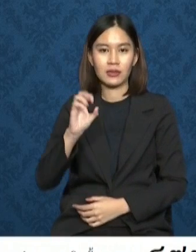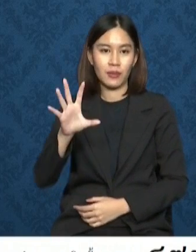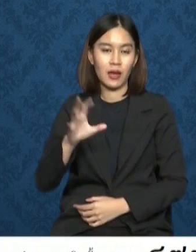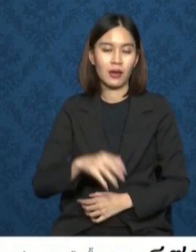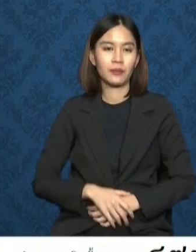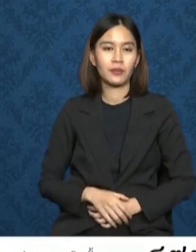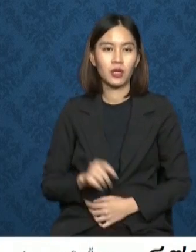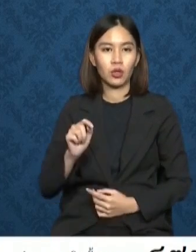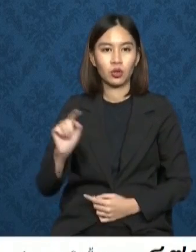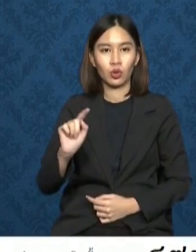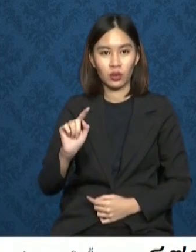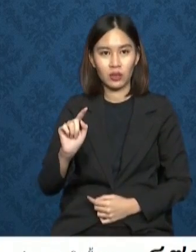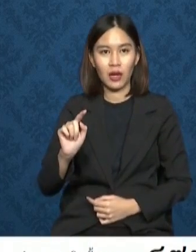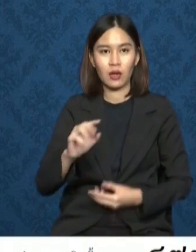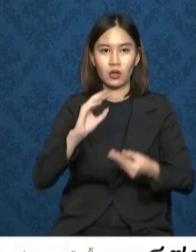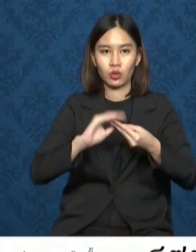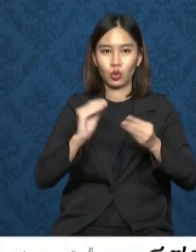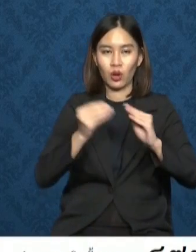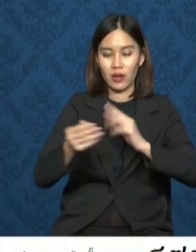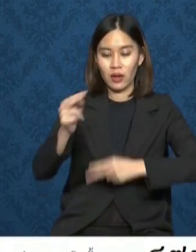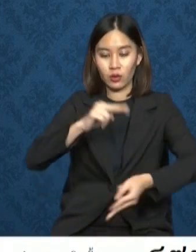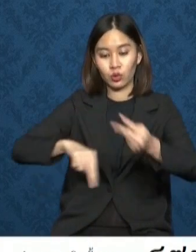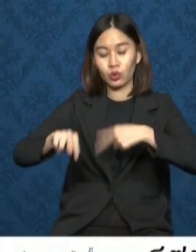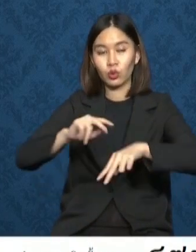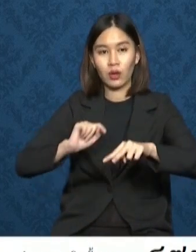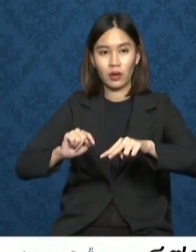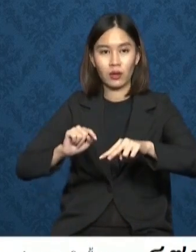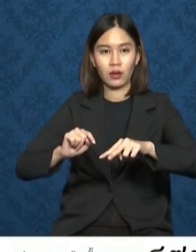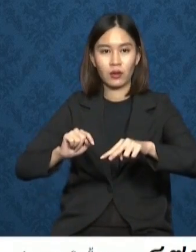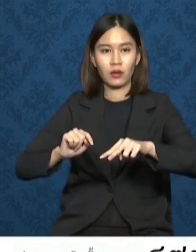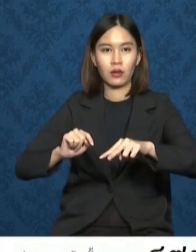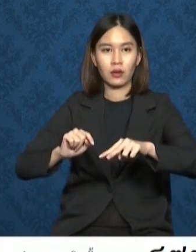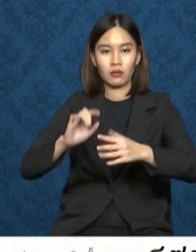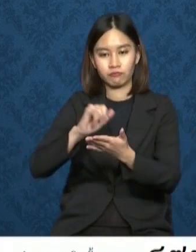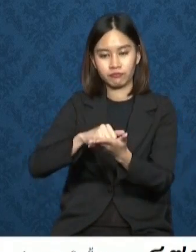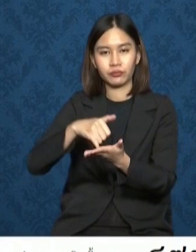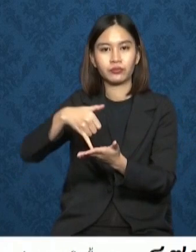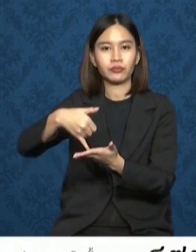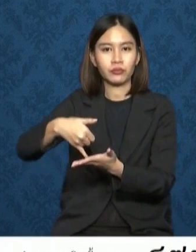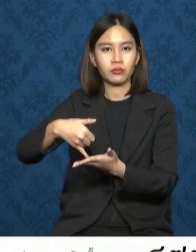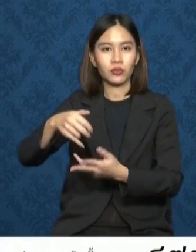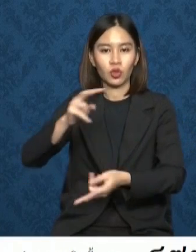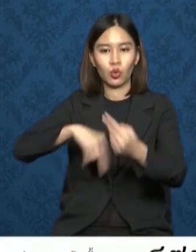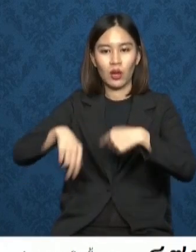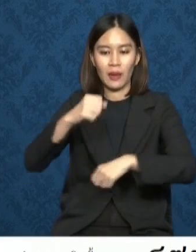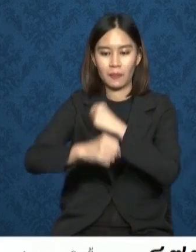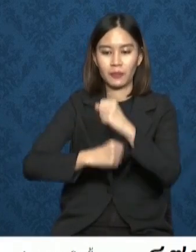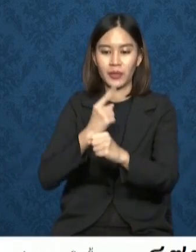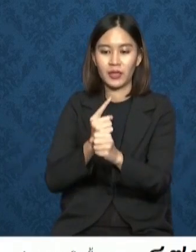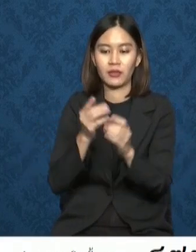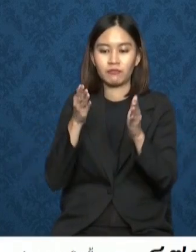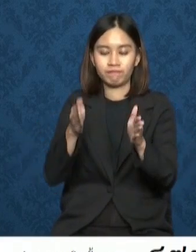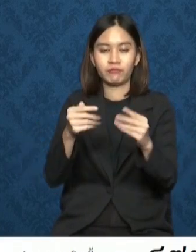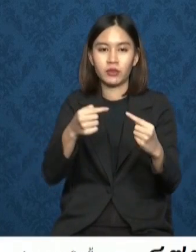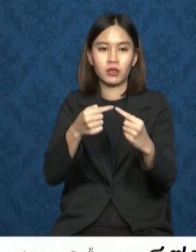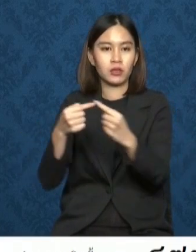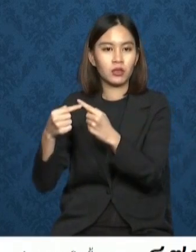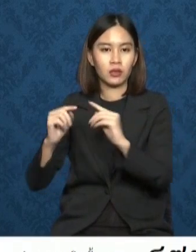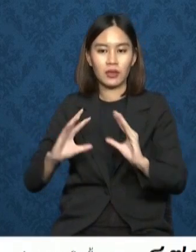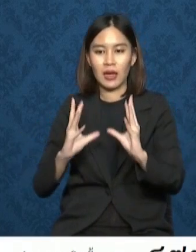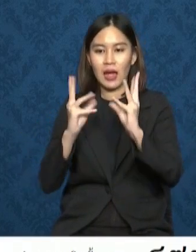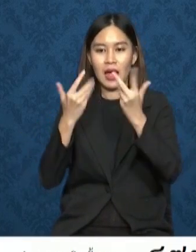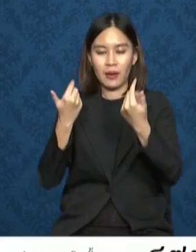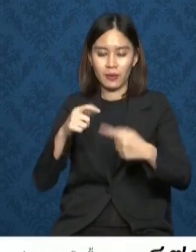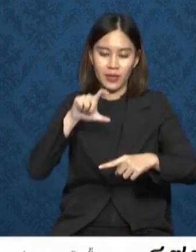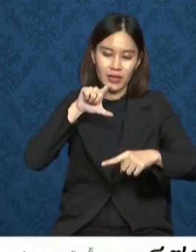ตรงนี้เนี่ยเขาใช้ตัวเลขการดูแลบำบัดรักษาดูแลไปถึง 1ปีอย่างต่อเนื่องไม่สูญหายหารด้วย